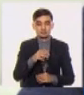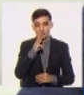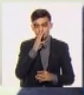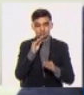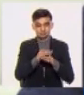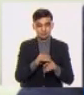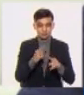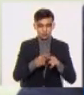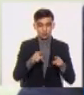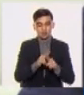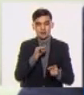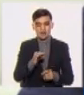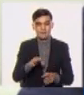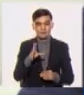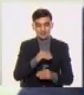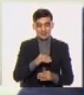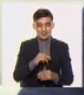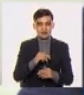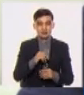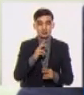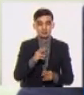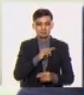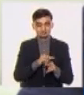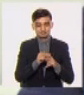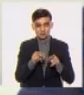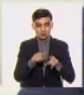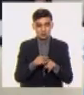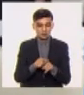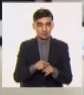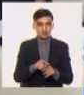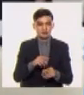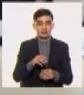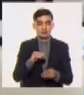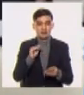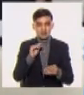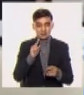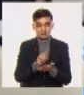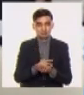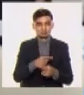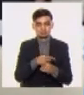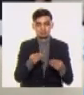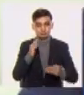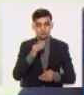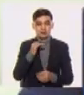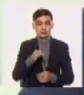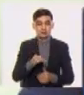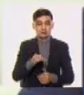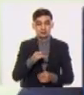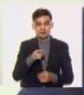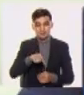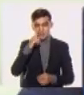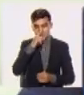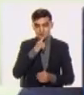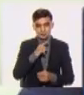доплаты и все лечпособия будет восстановлены. С этого